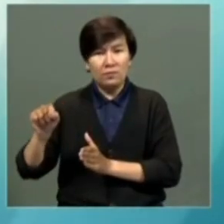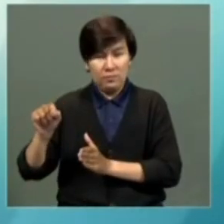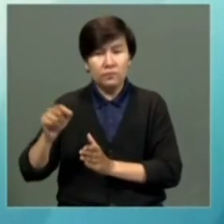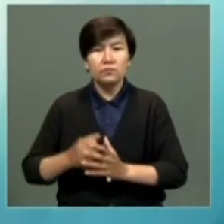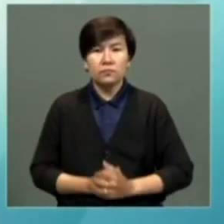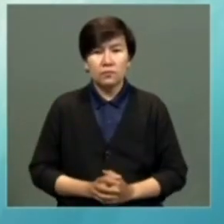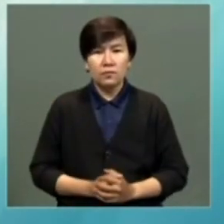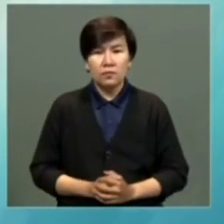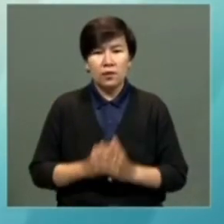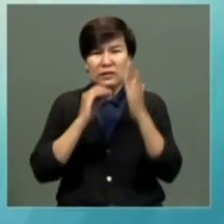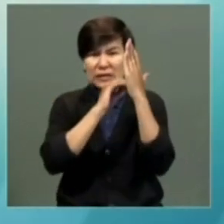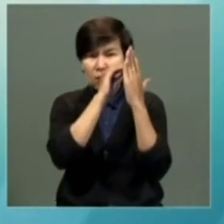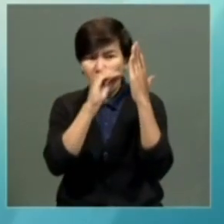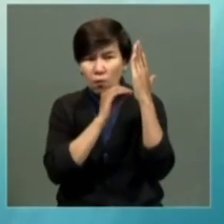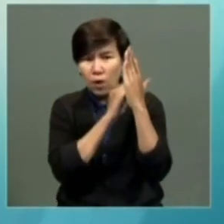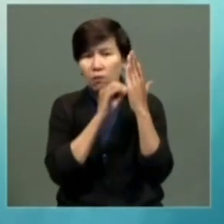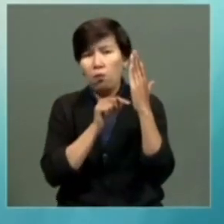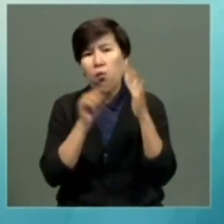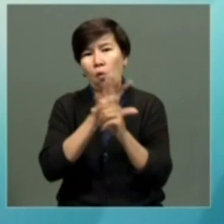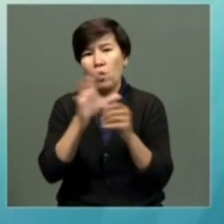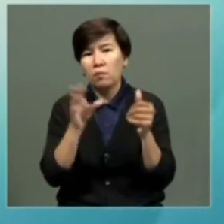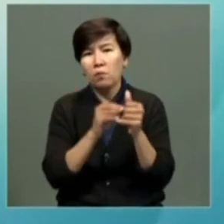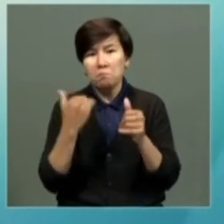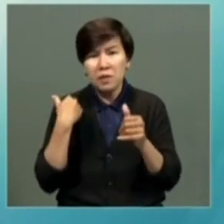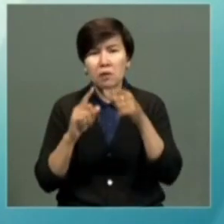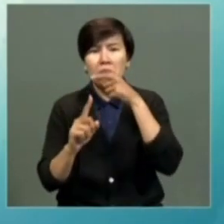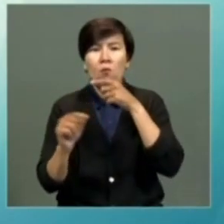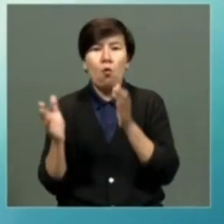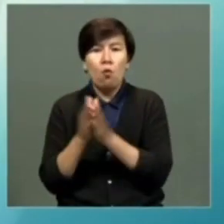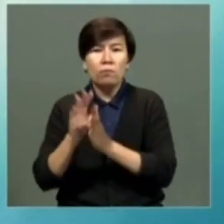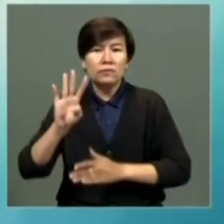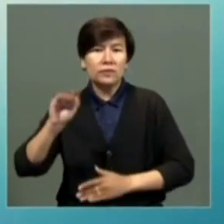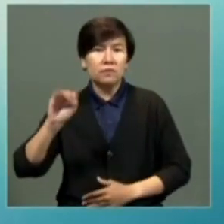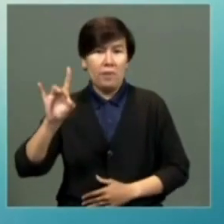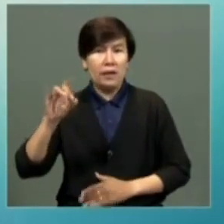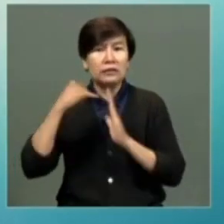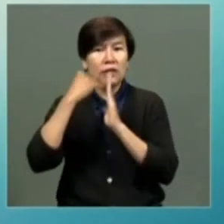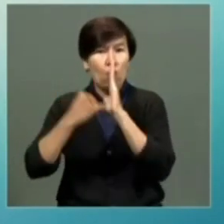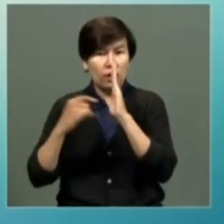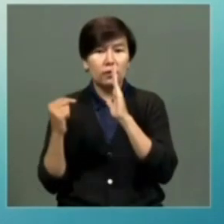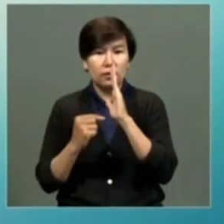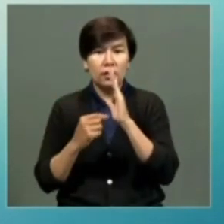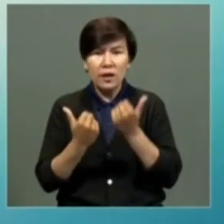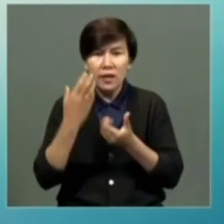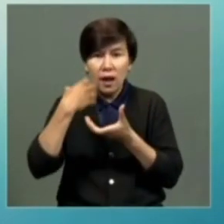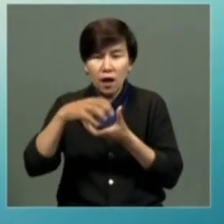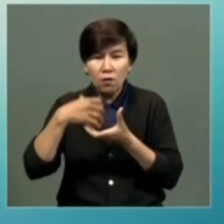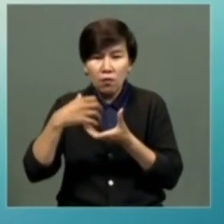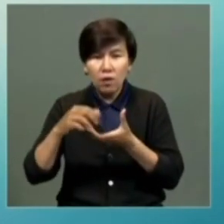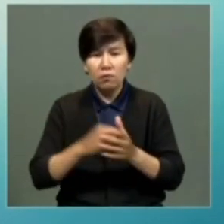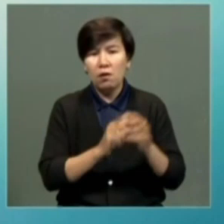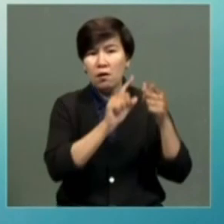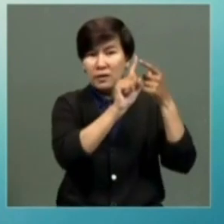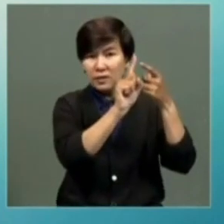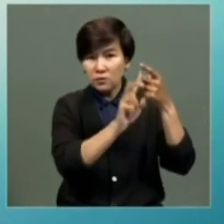คือ48จังหวัดไปดูในรายละเอียดของแต่ละจังหวัดนะครับที่มีกันอยู่ตรงนี้3จังหวัดที่